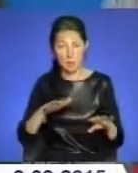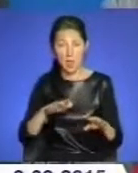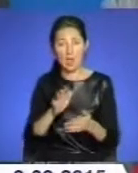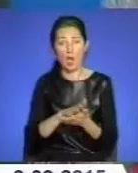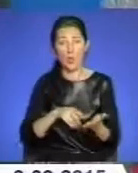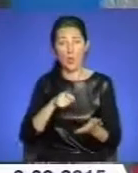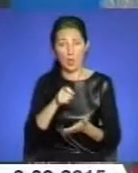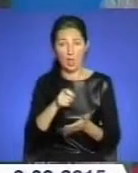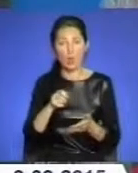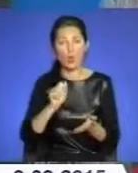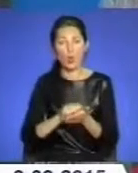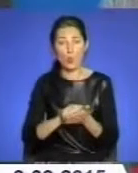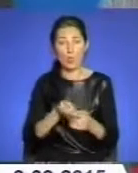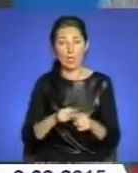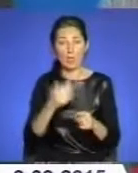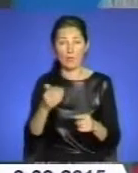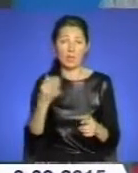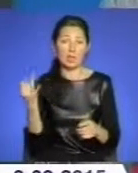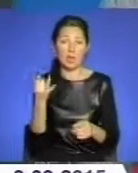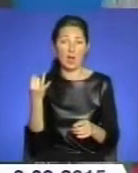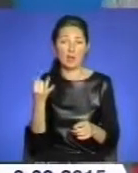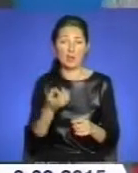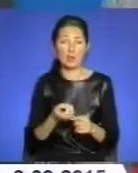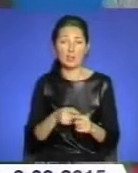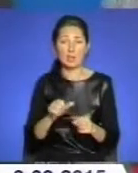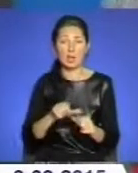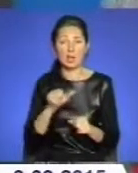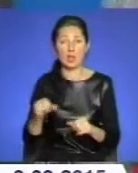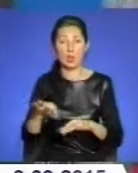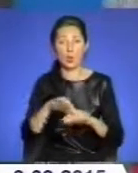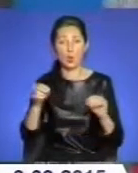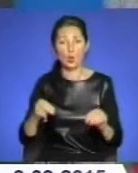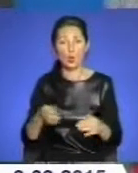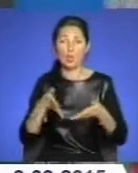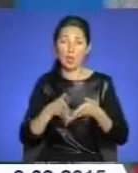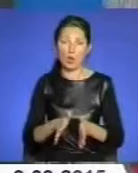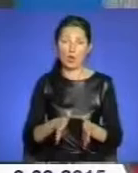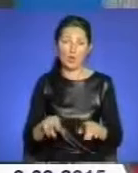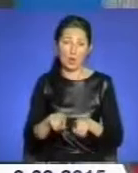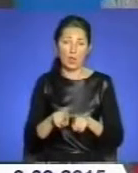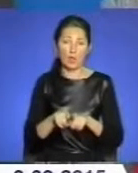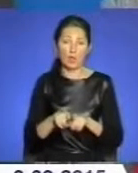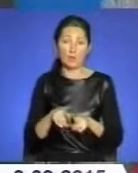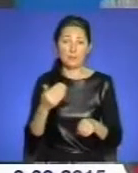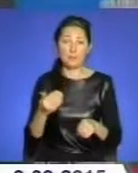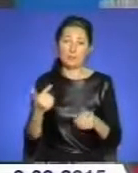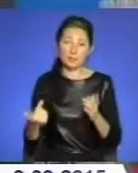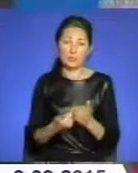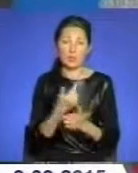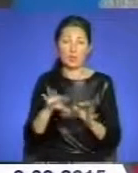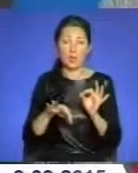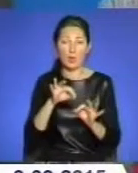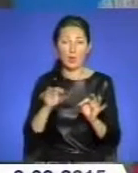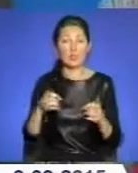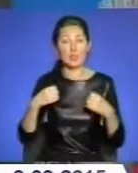ті документи, які саме вас цікавлять. Це крім одруження і народження так само. Тобто, ви знову ж вибираєте, чи